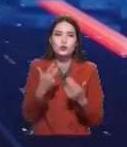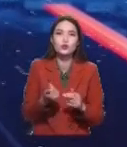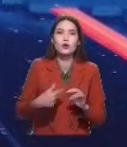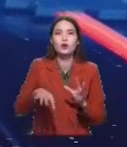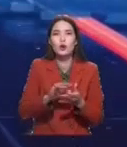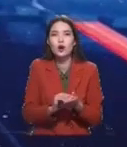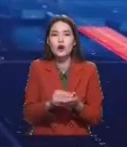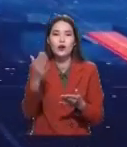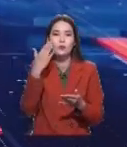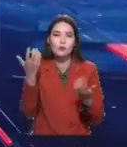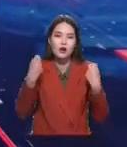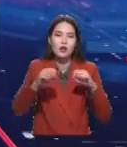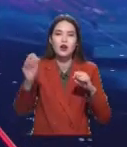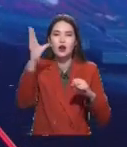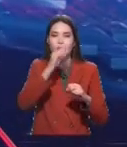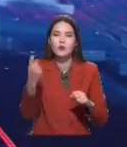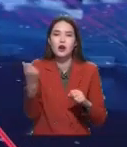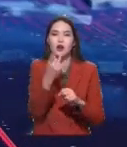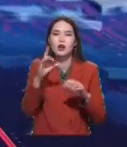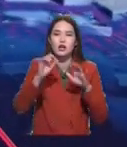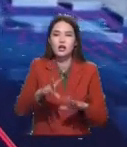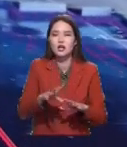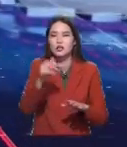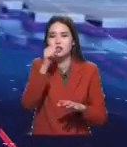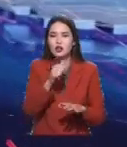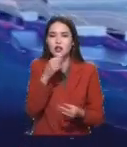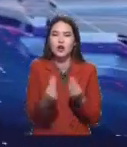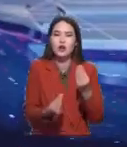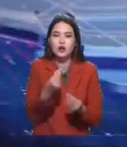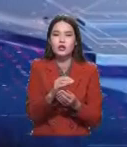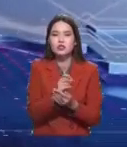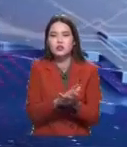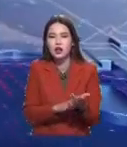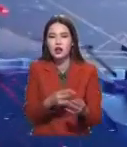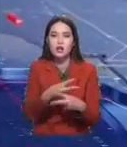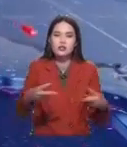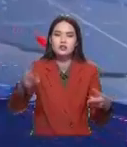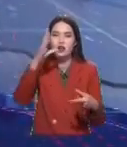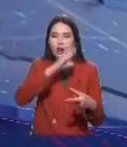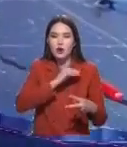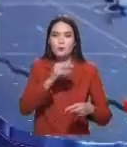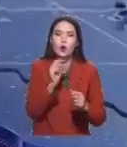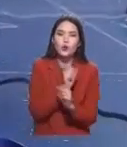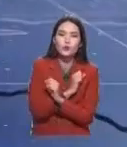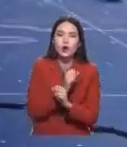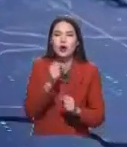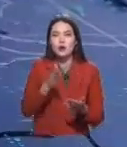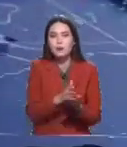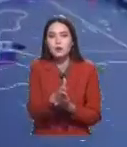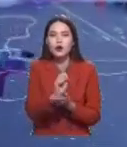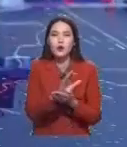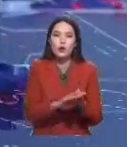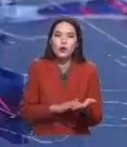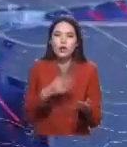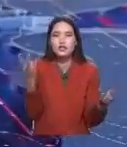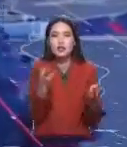гол жіберіп алдық, бірақ бірінші таймның соңында ойынды теңестіре алдық. Үзілісте мен сол бағытта ойнауды жалғастыру керек екенін